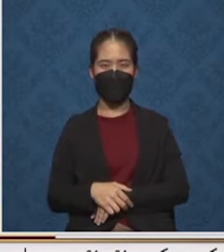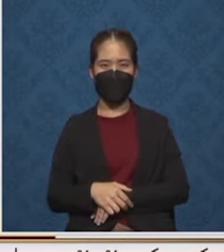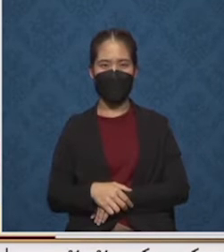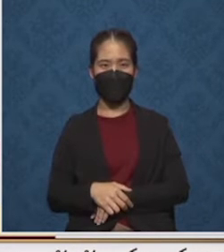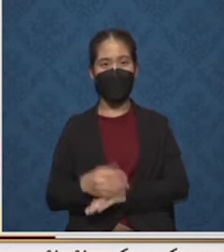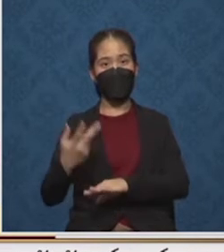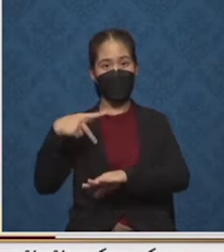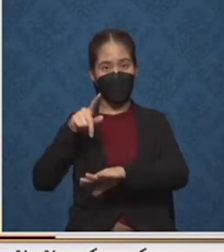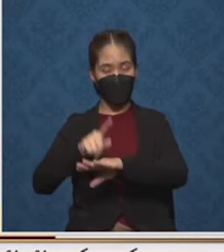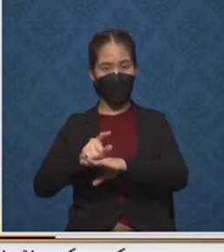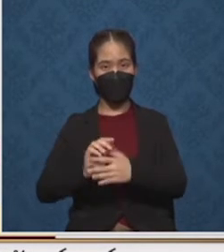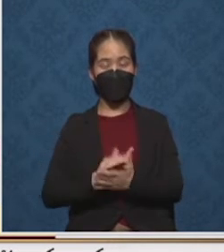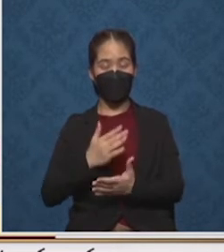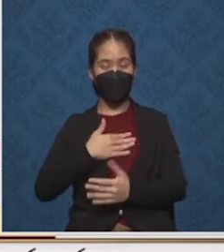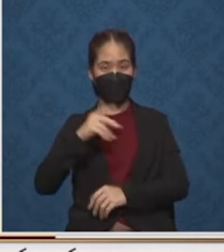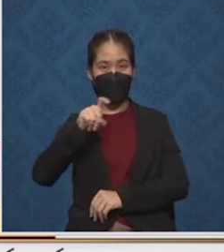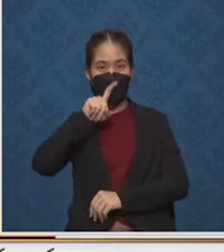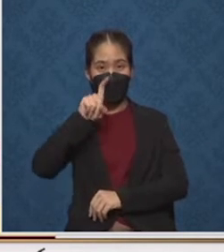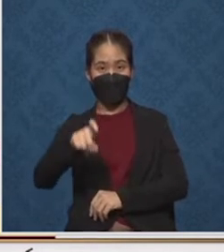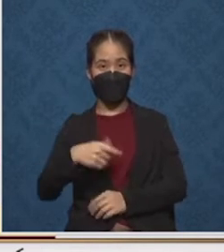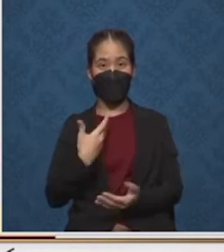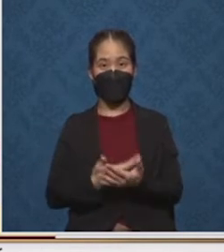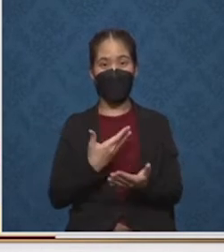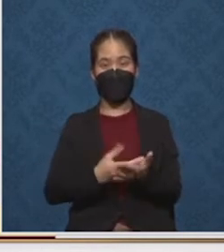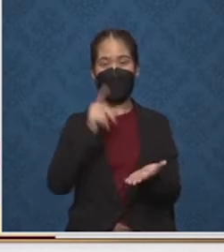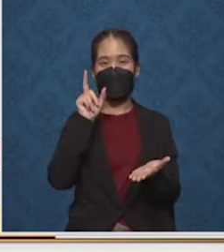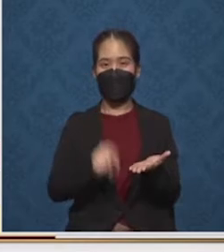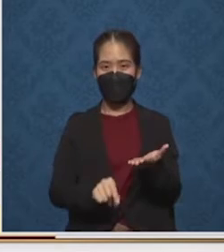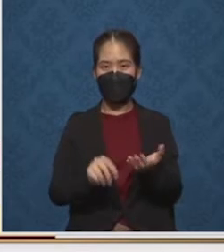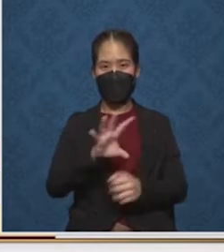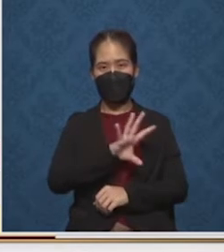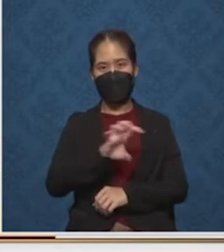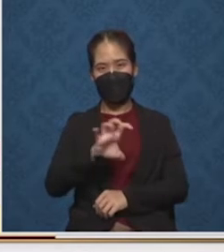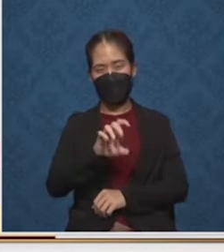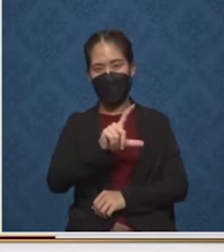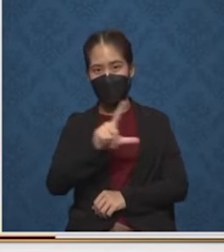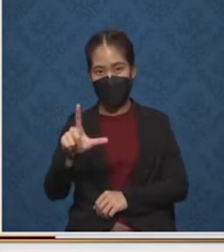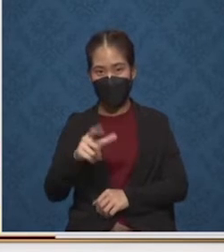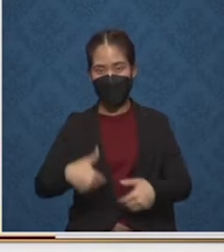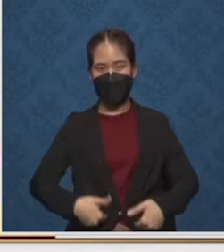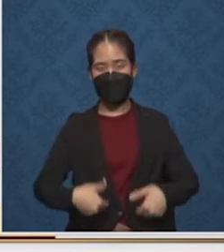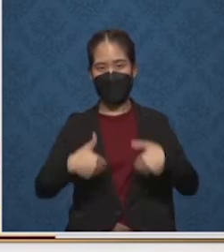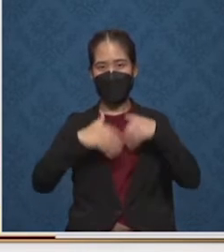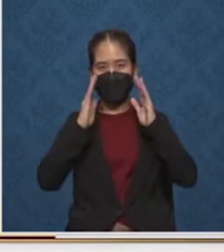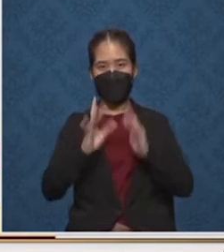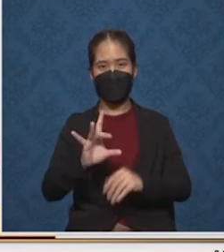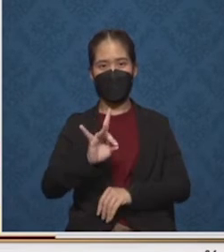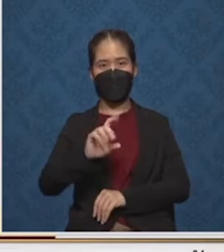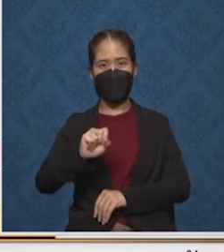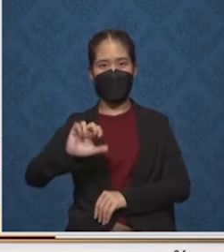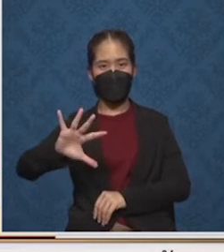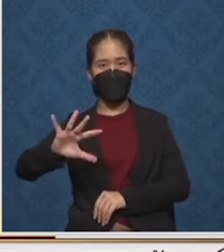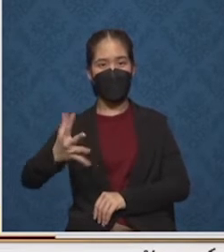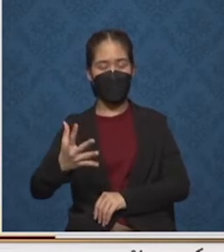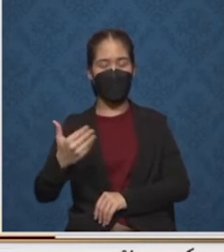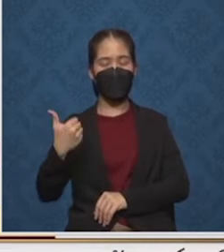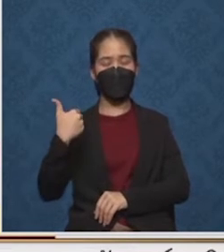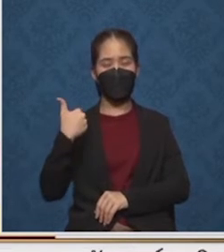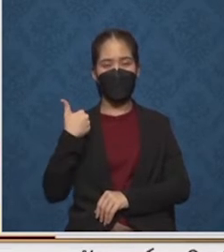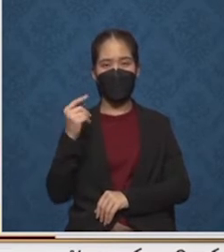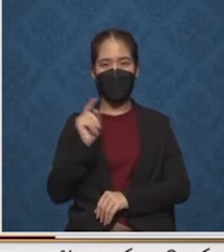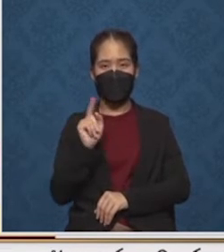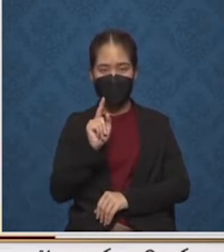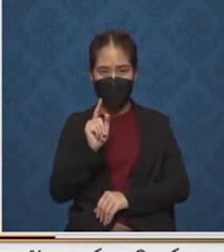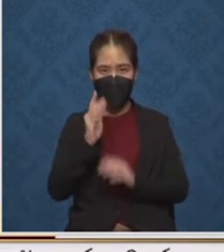มาทำงานครับผมถามว่าประหยัดเงิน 400ล้านกับชีวิตคน8แสน5หมื่นคนที่จะมีคน